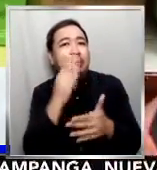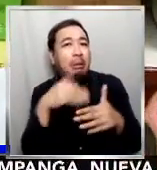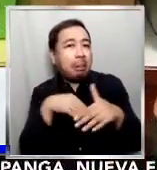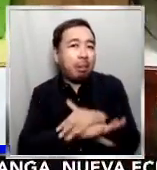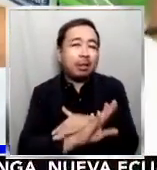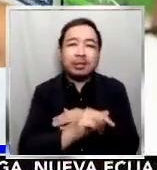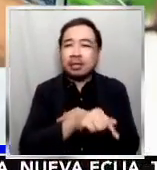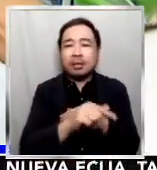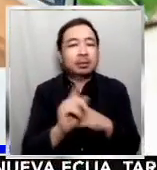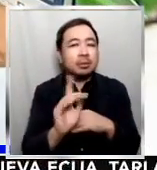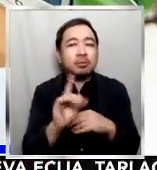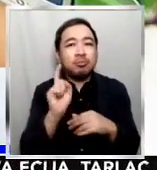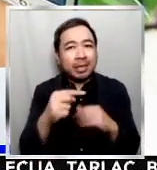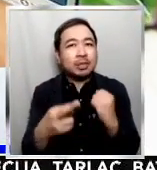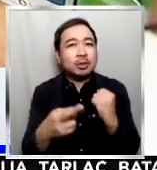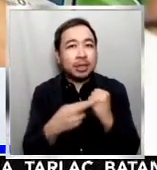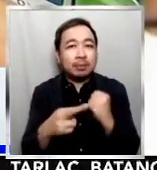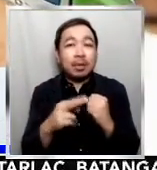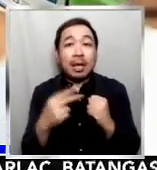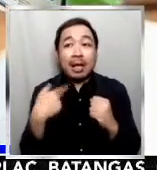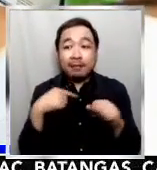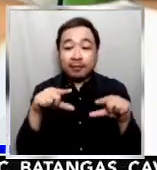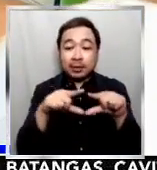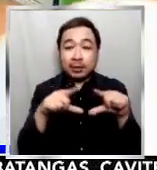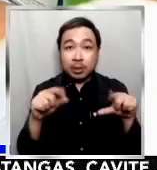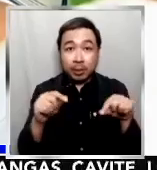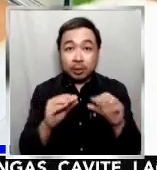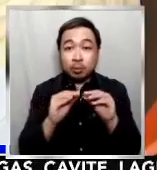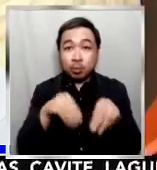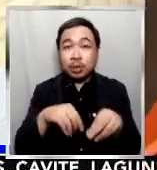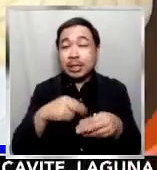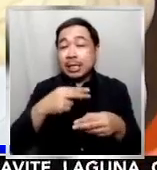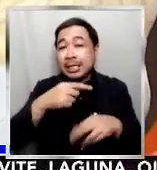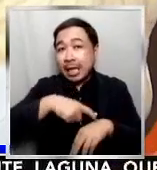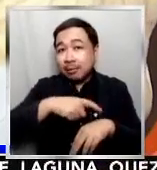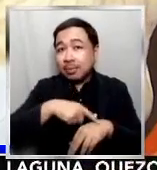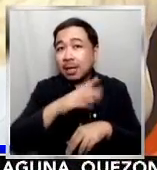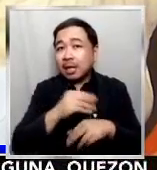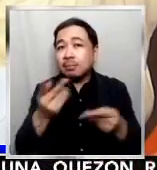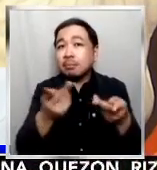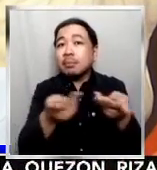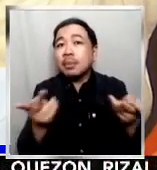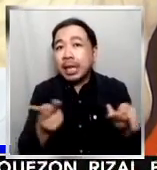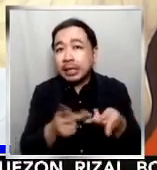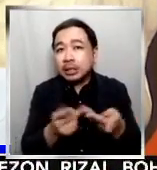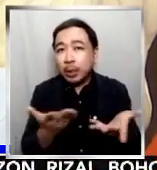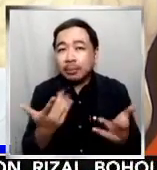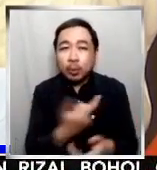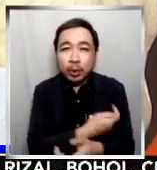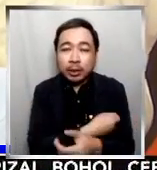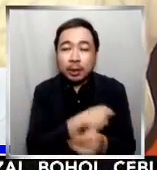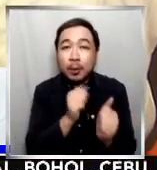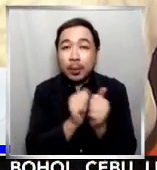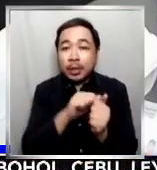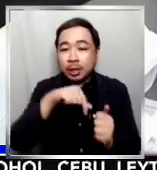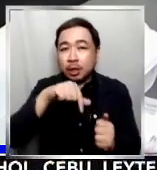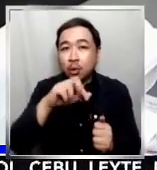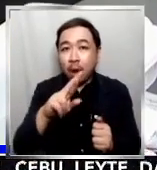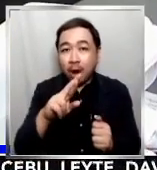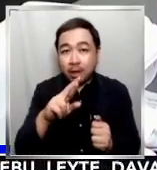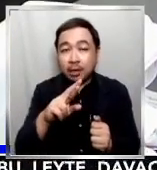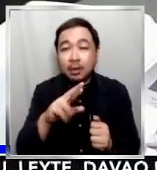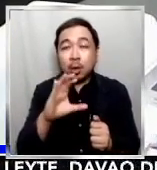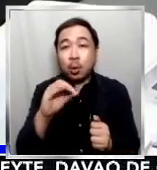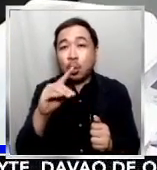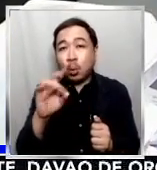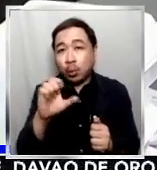vaccine kung saan nakasulat ang oras at lugar ng bakunahan. Kasama ng QR code, ang stub ang ipapakita para